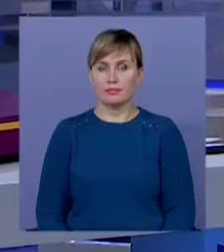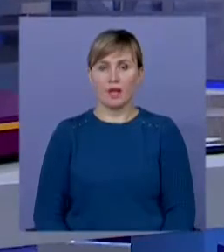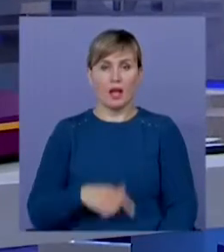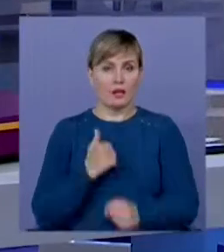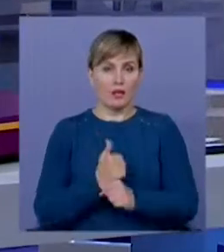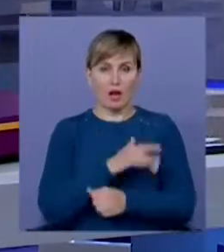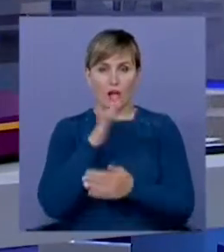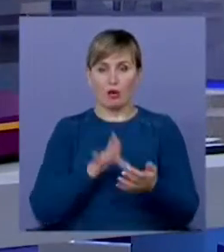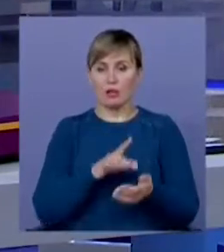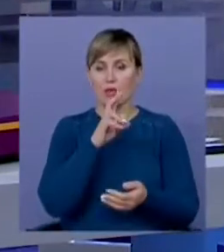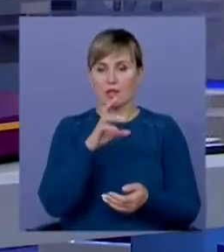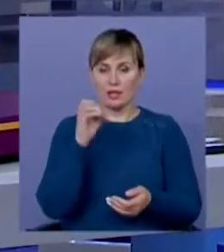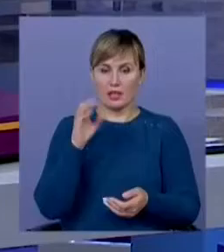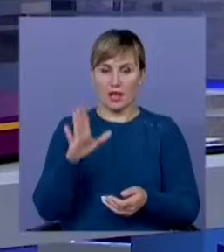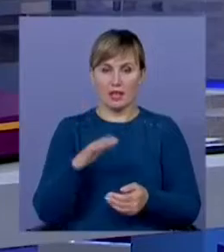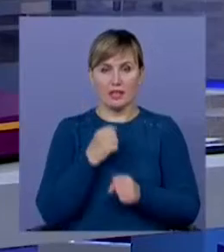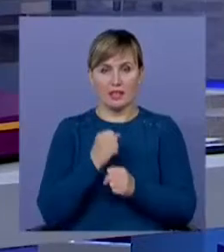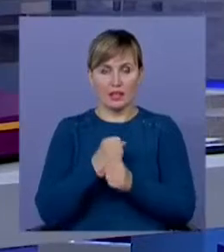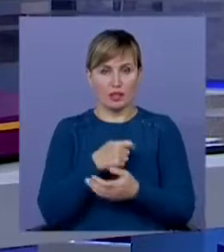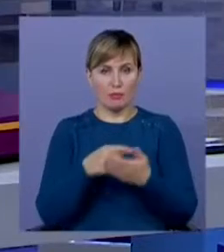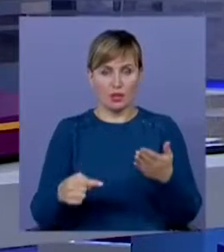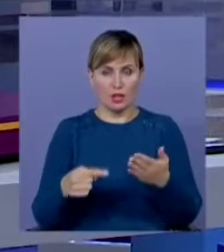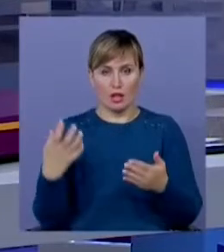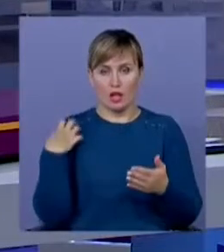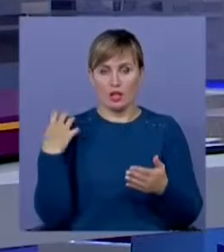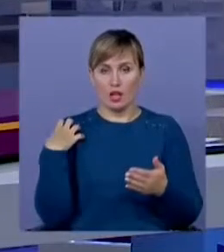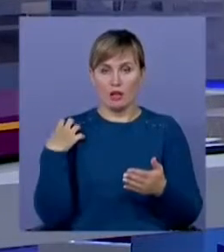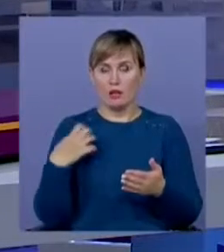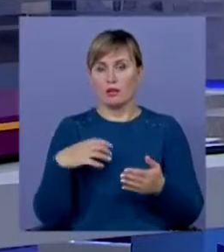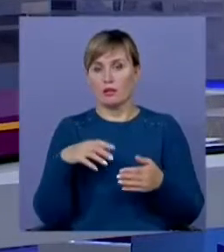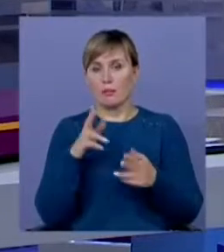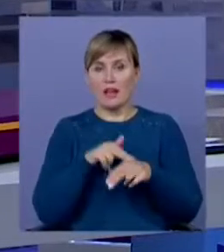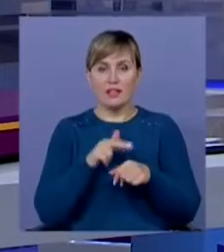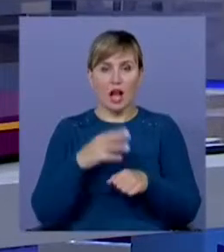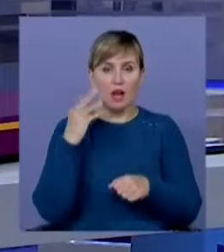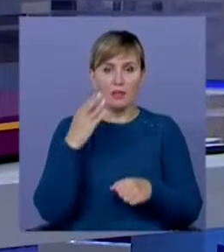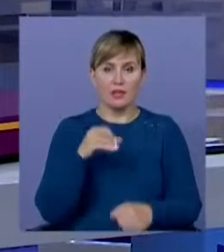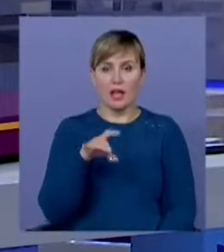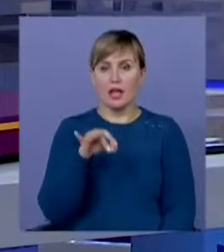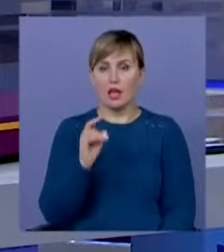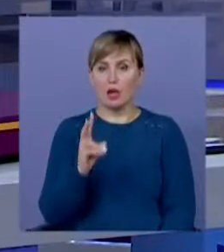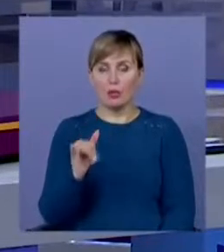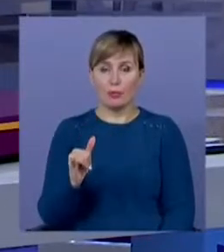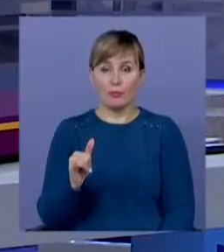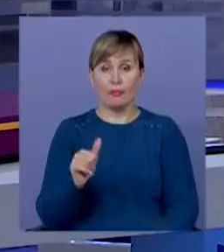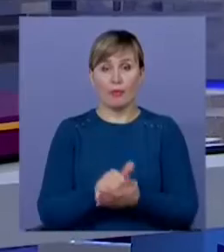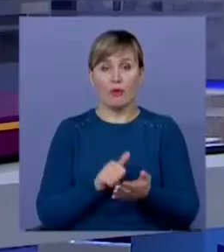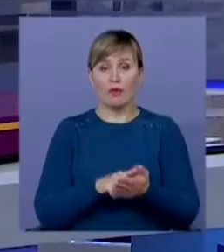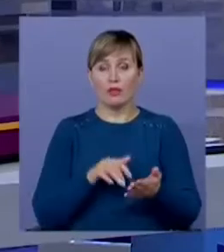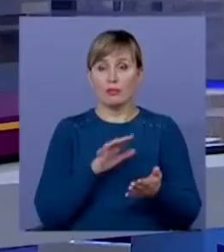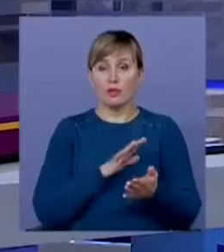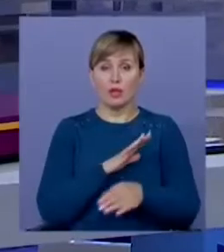Глава города Бакытжан Сагынтаев сделал замечание начальнику департамента полиции Алматы Серику Кудибаеву. Поводом